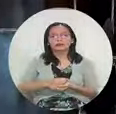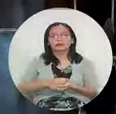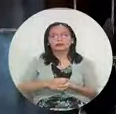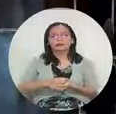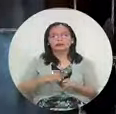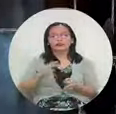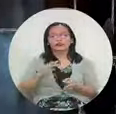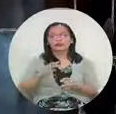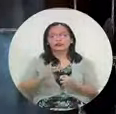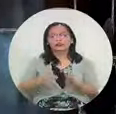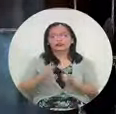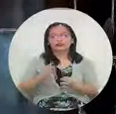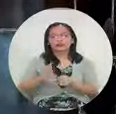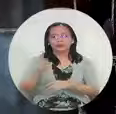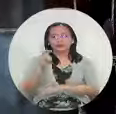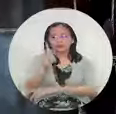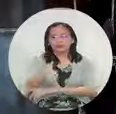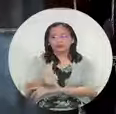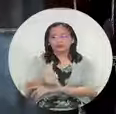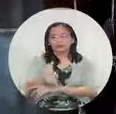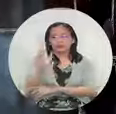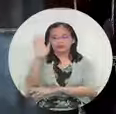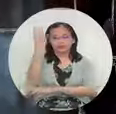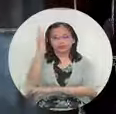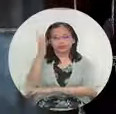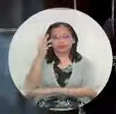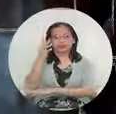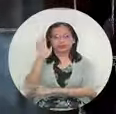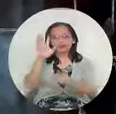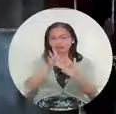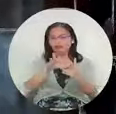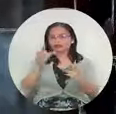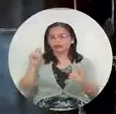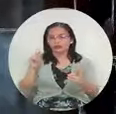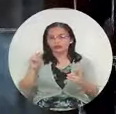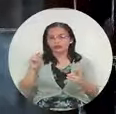If you climb a tree, that is your choice.